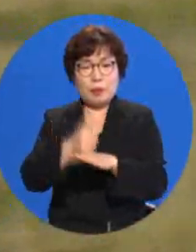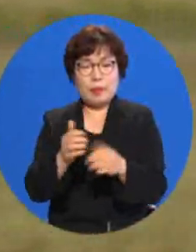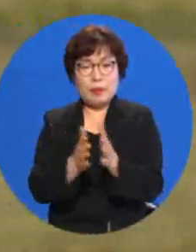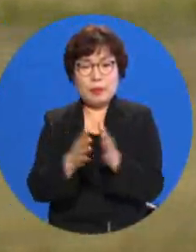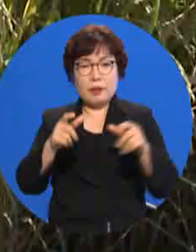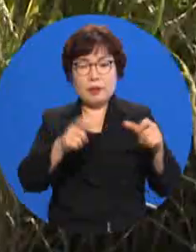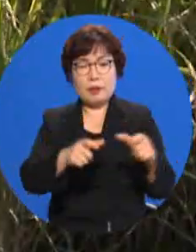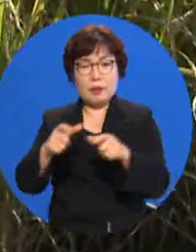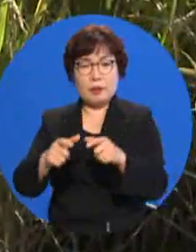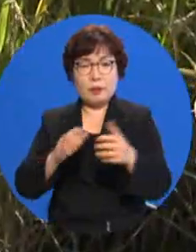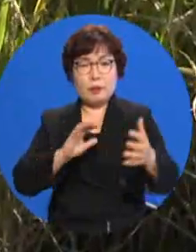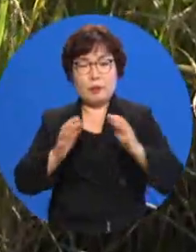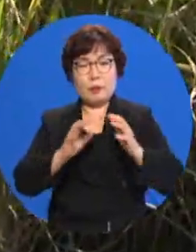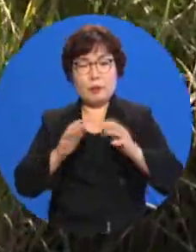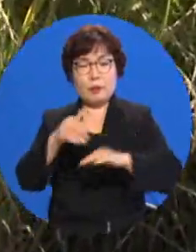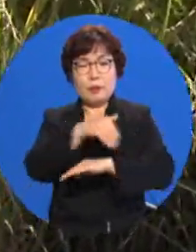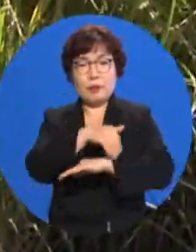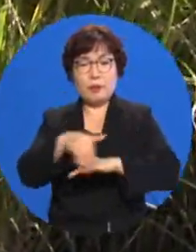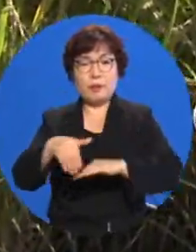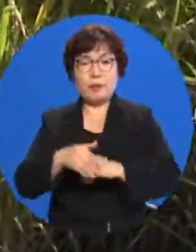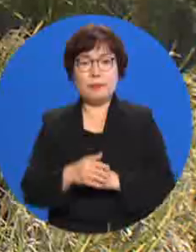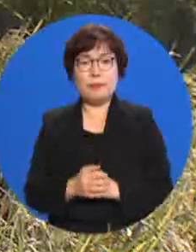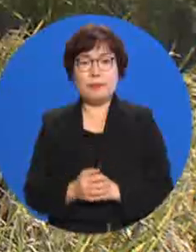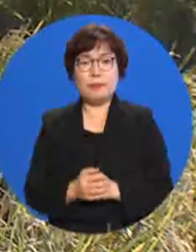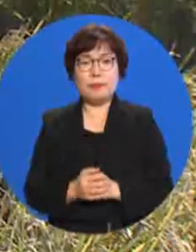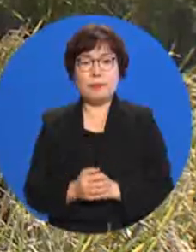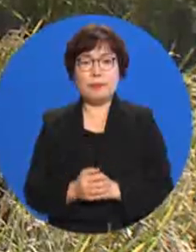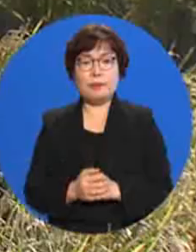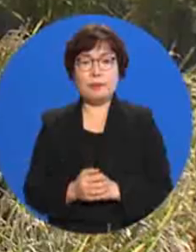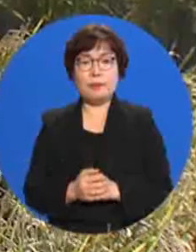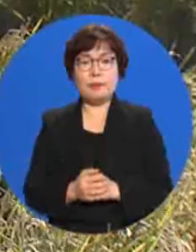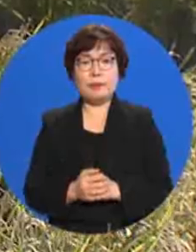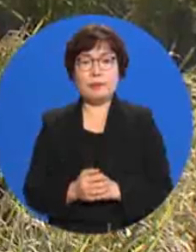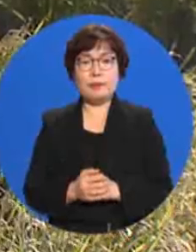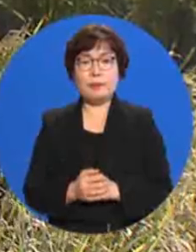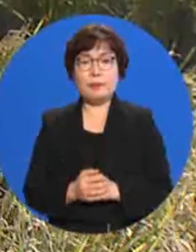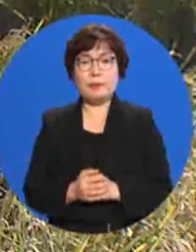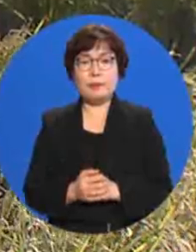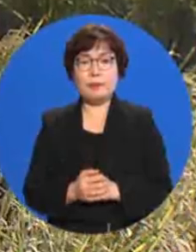권역별 공청회를 진행할 계획입니다. MBC 뉴스 문형철입니다.